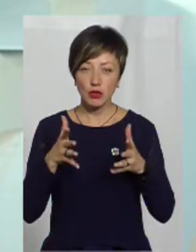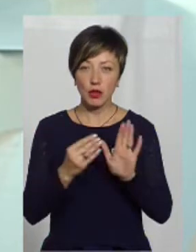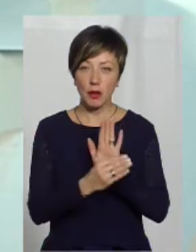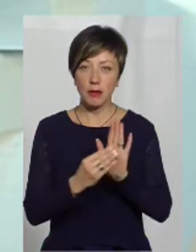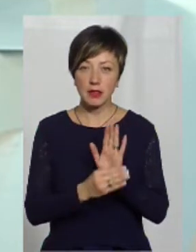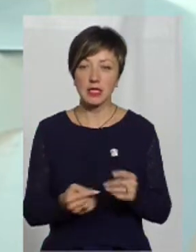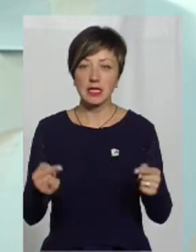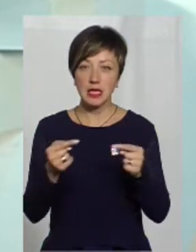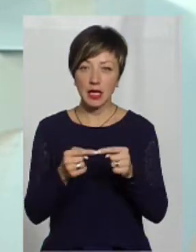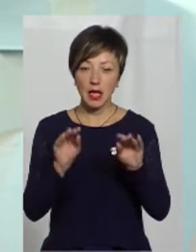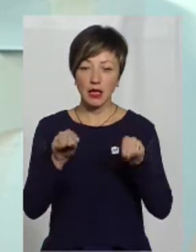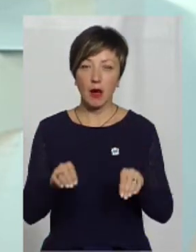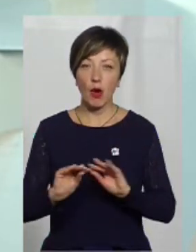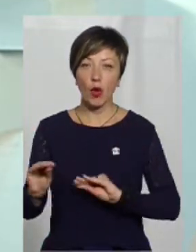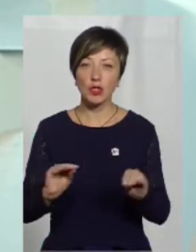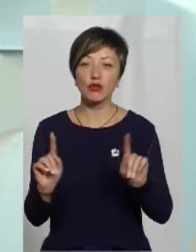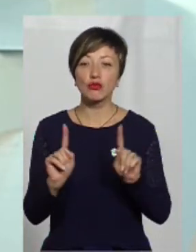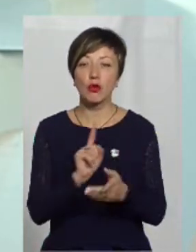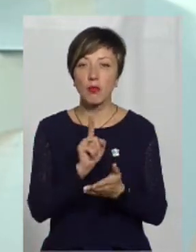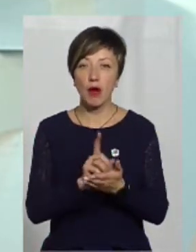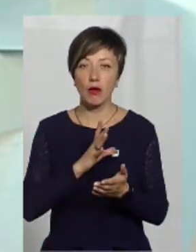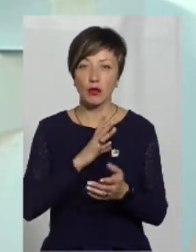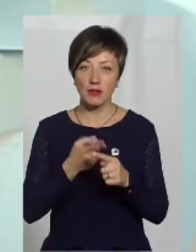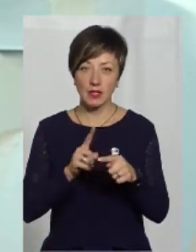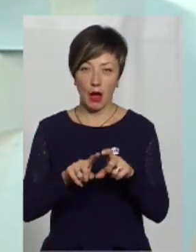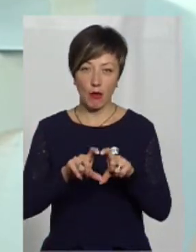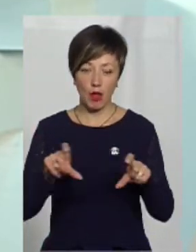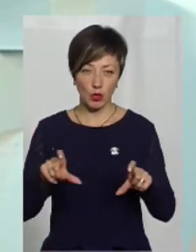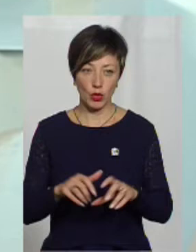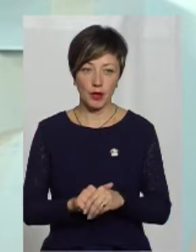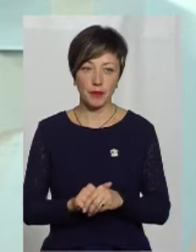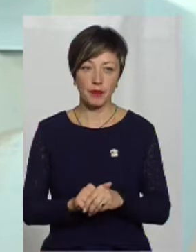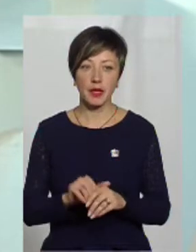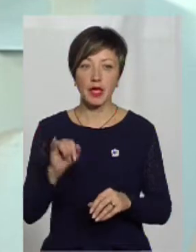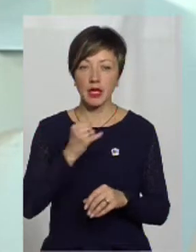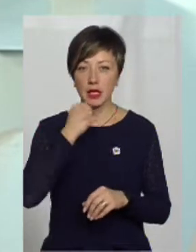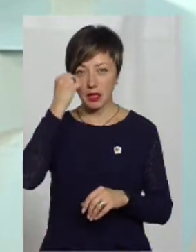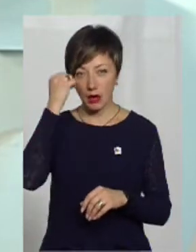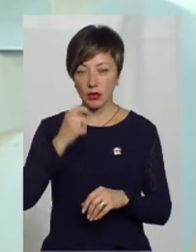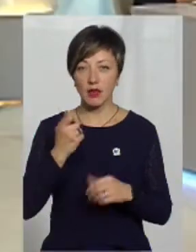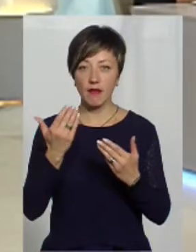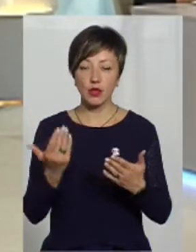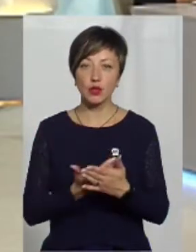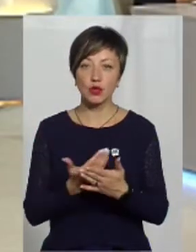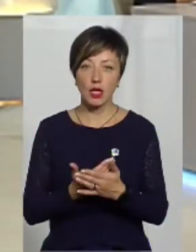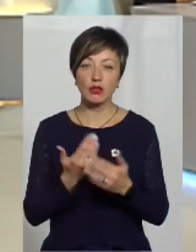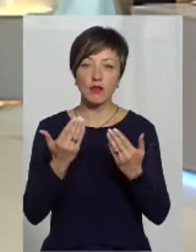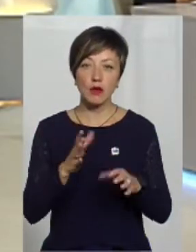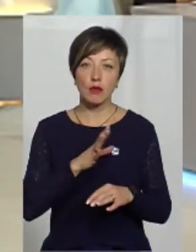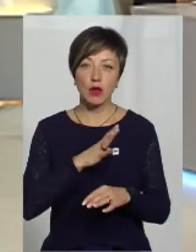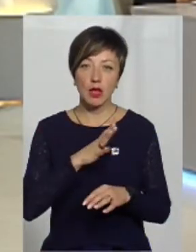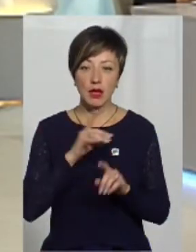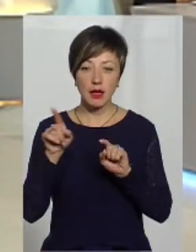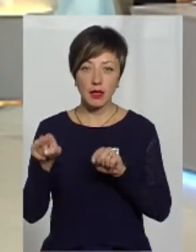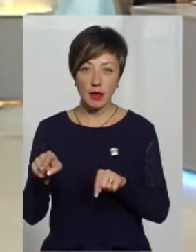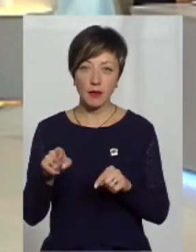написано згідно табеля оснащення, що має бути у цій амбулаторії. І дякую за ваш сюжет, за те, що ви були в